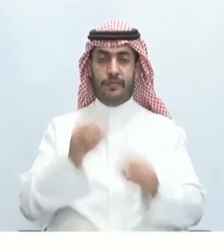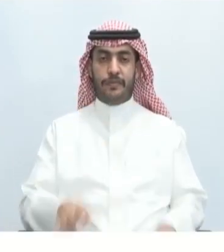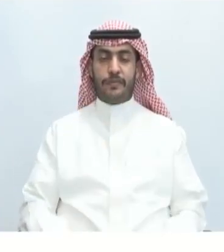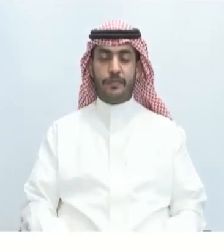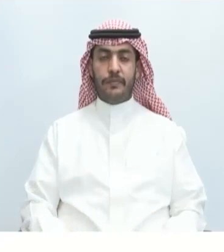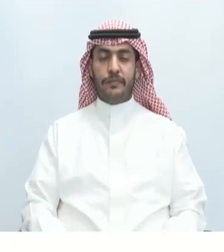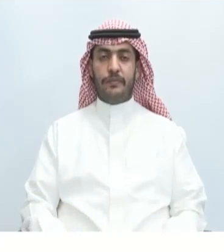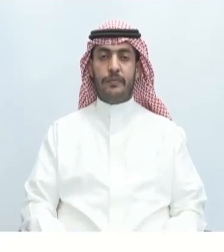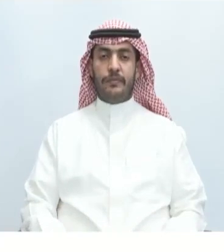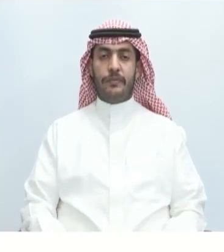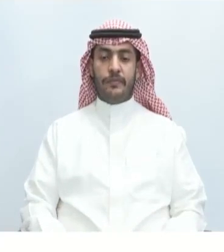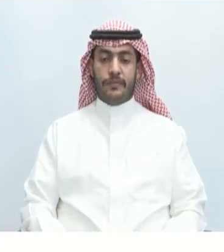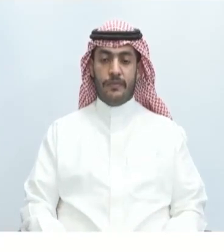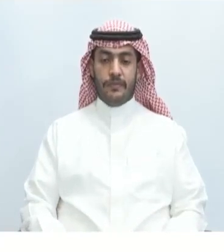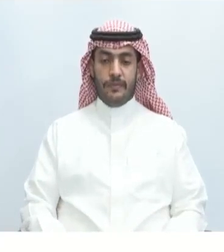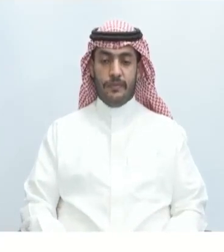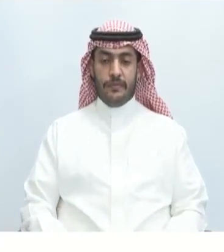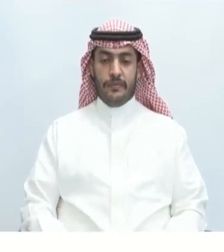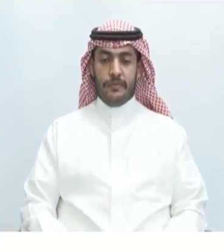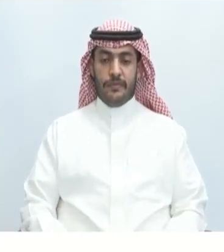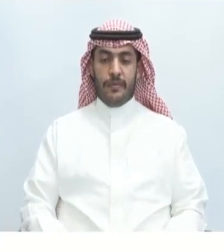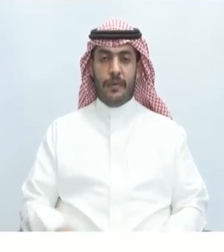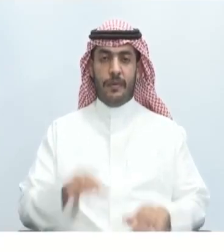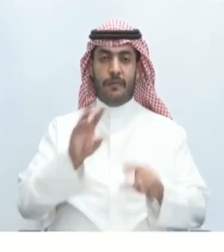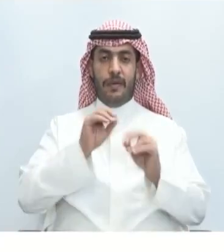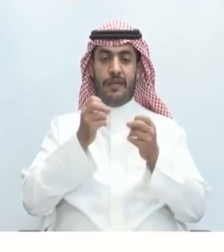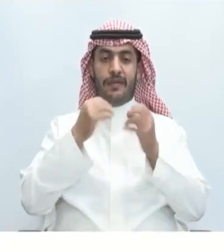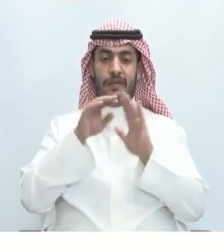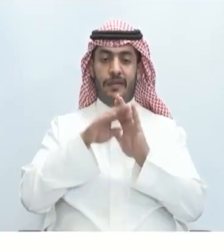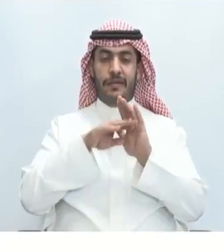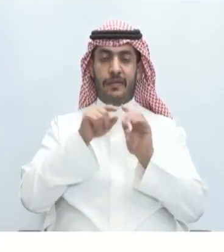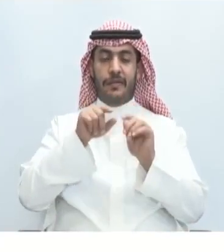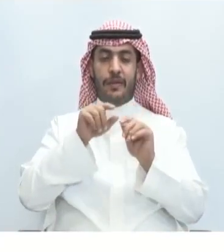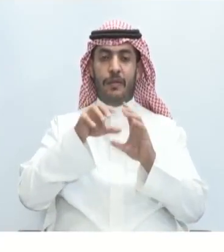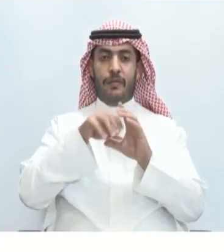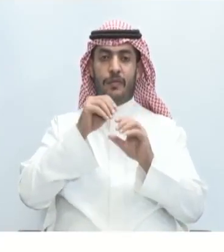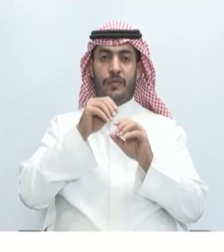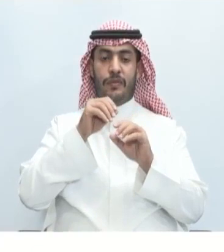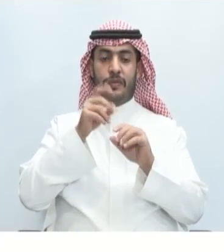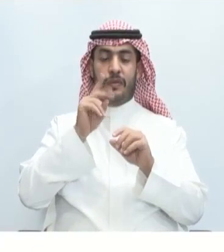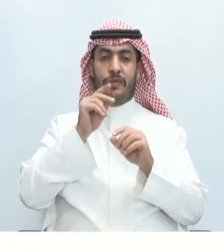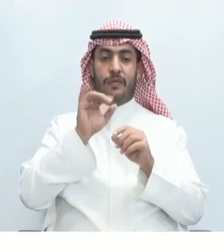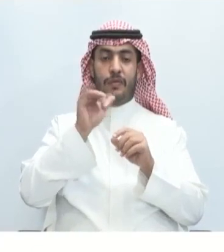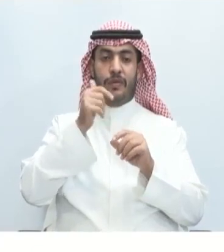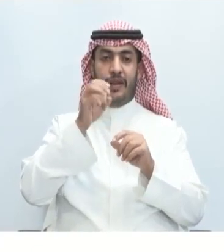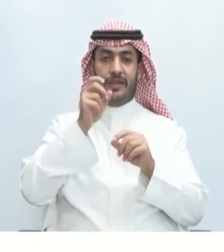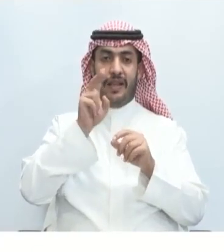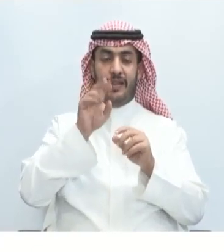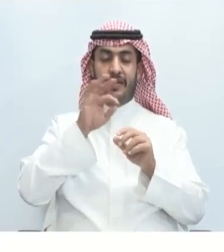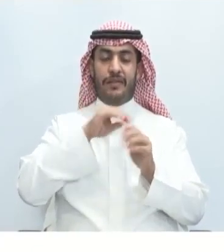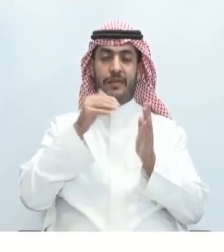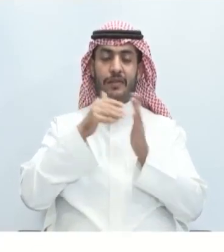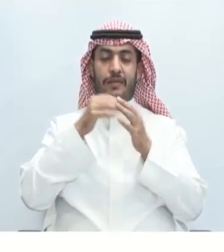المشروع ذكرنا ايضا هنالك بعض المعطيات في هذا المشروع وايضا مخرجات